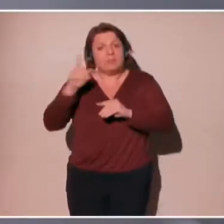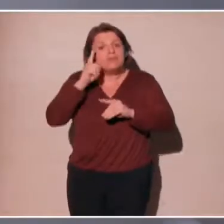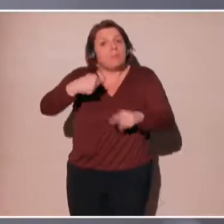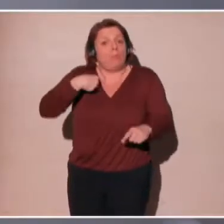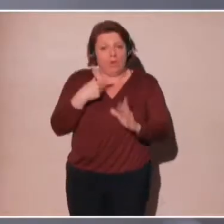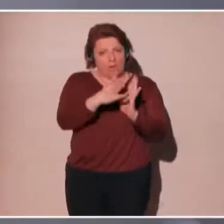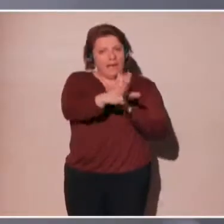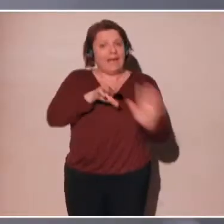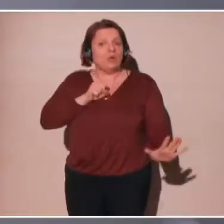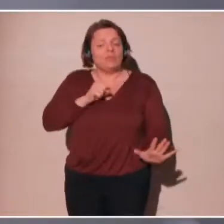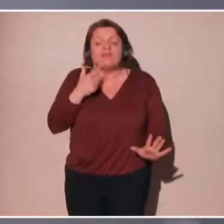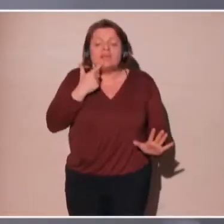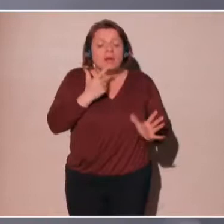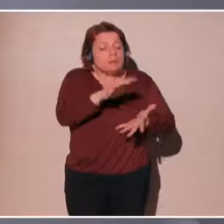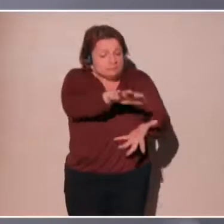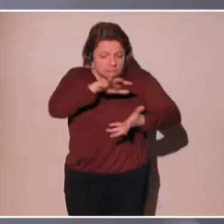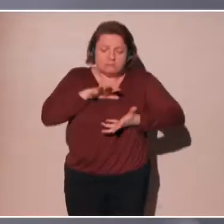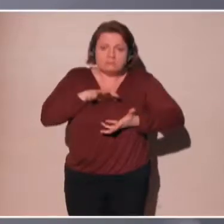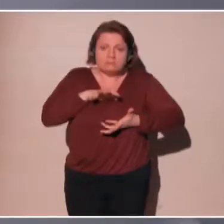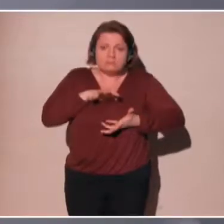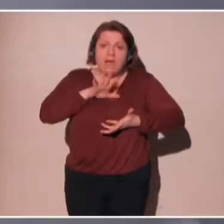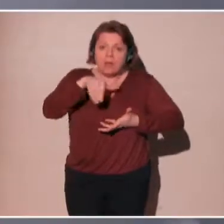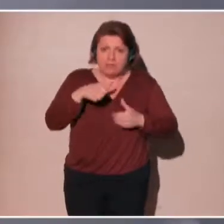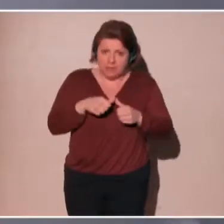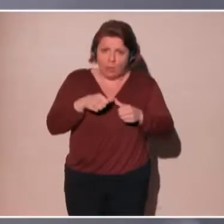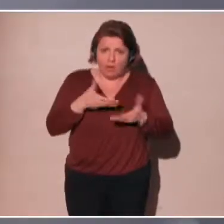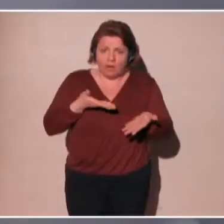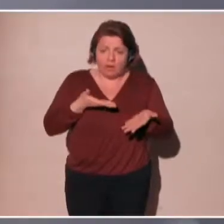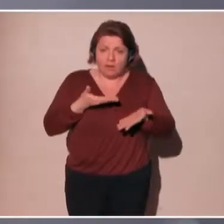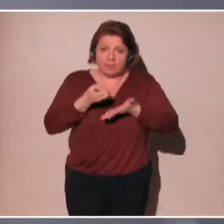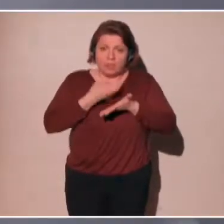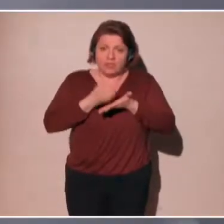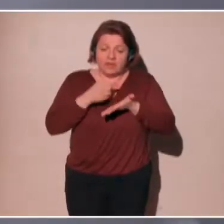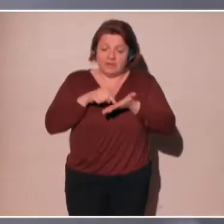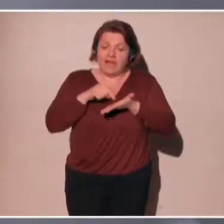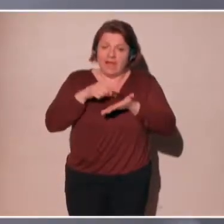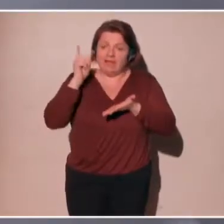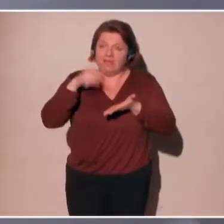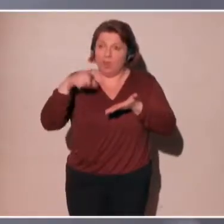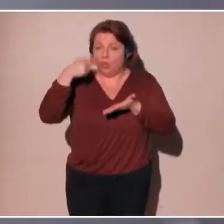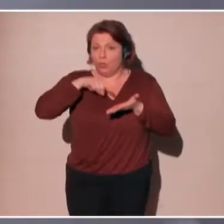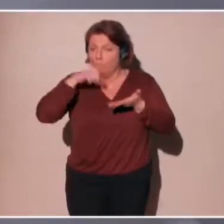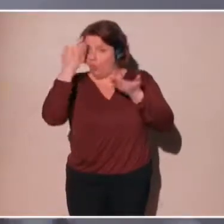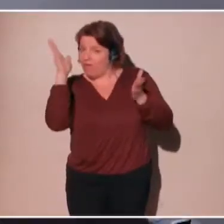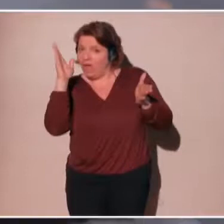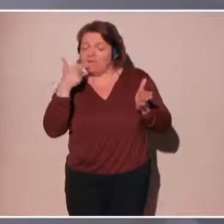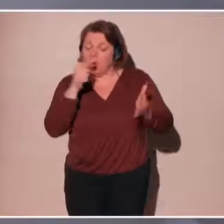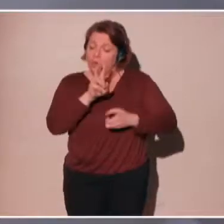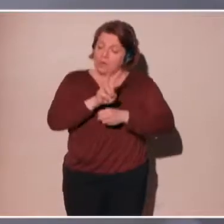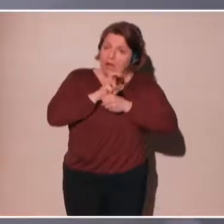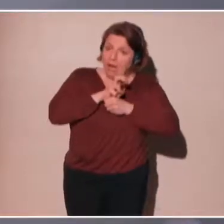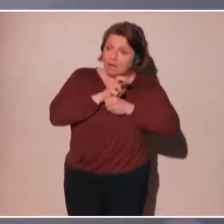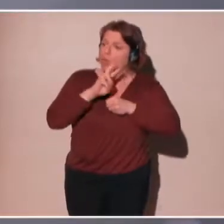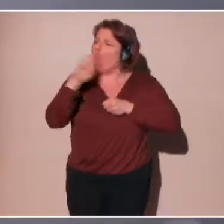Mais une fois que je l'ai repatrié chez moi, je fais quoi avec? Eh bien, c'est là où il faut qu'on reste complètement ouvert. Je peux les garder, je peux les cumuler